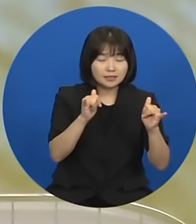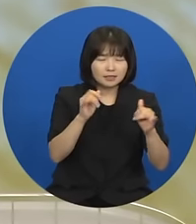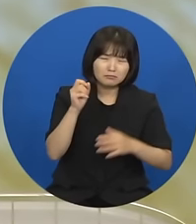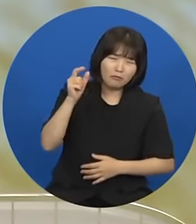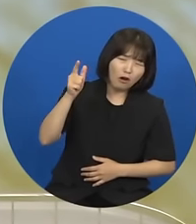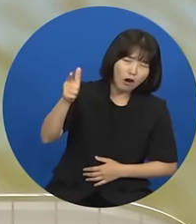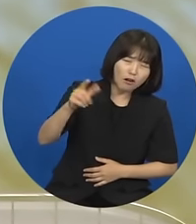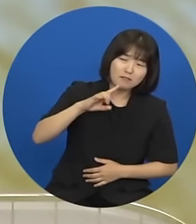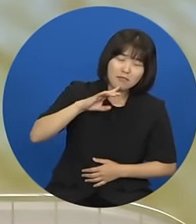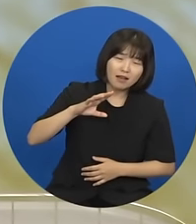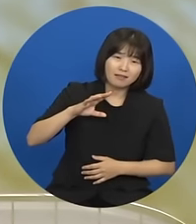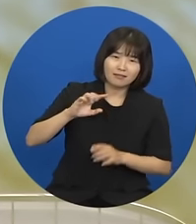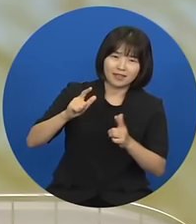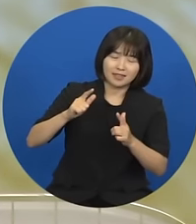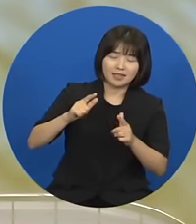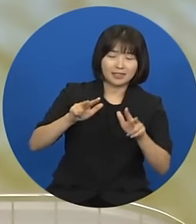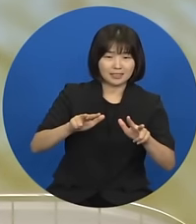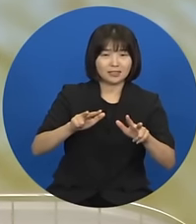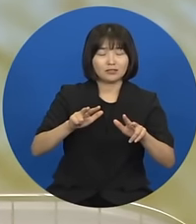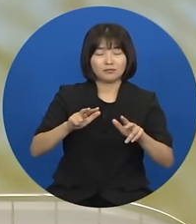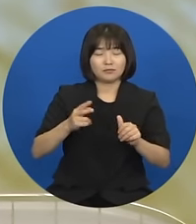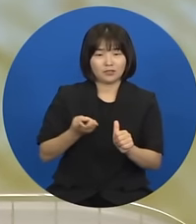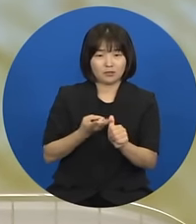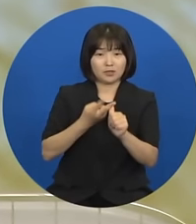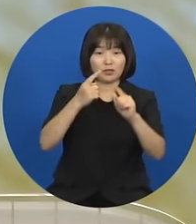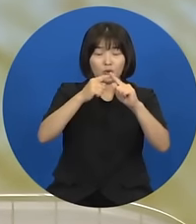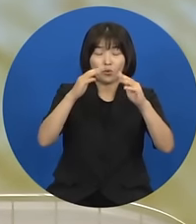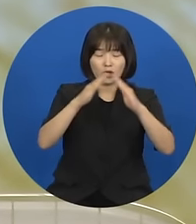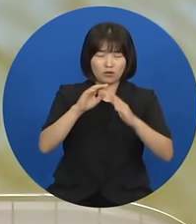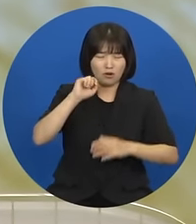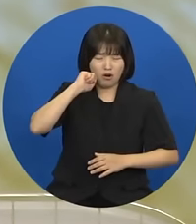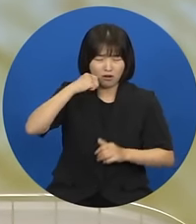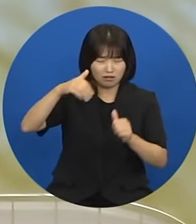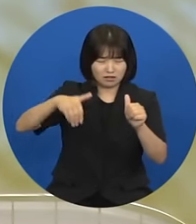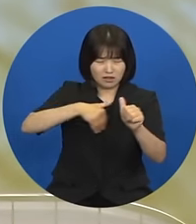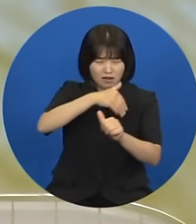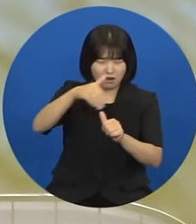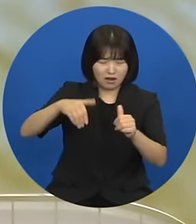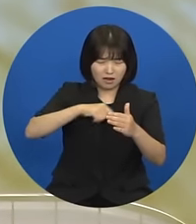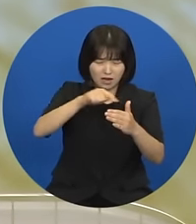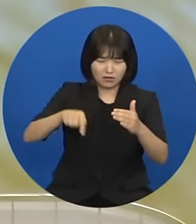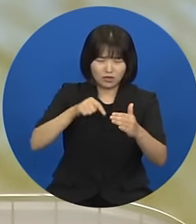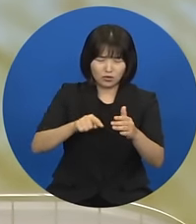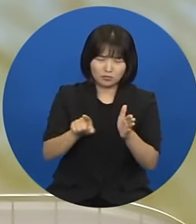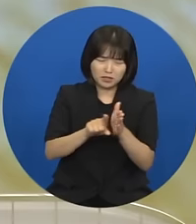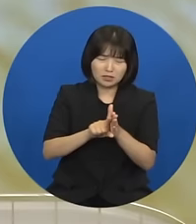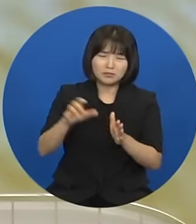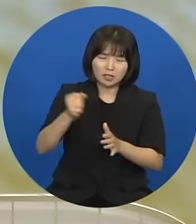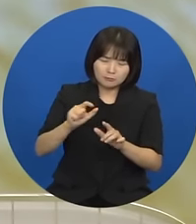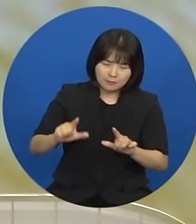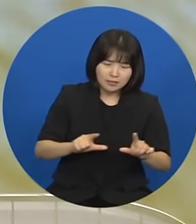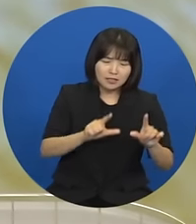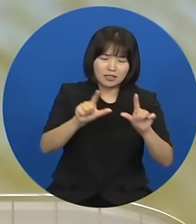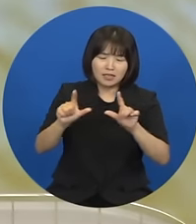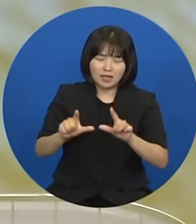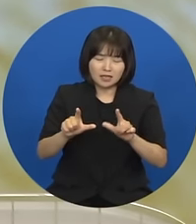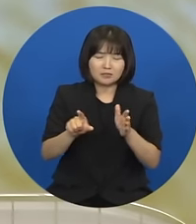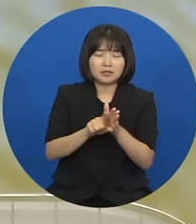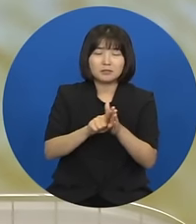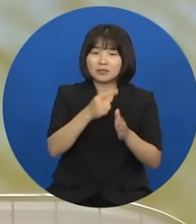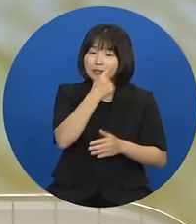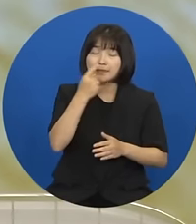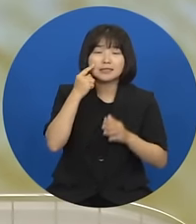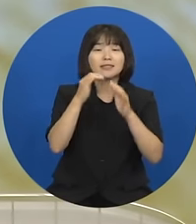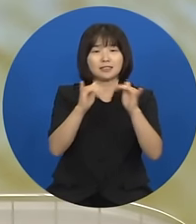아닙니다. 지금 우리 교회에도 그렇게 어려운 중에도 믿음으로 살아가는 참 많은 믿음의 증인들이